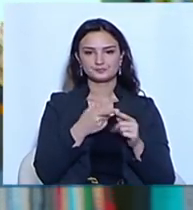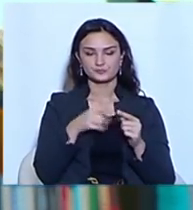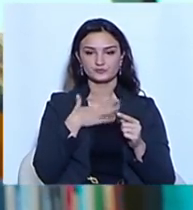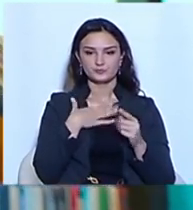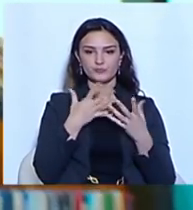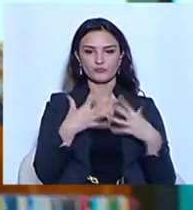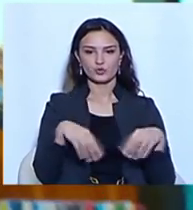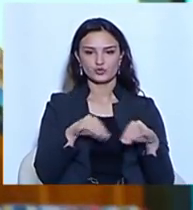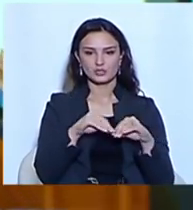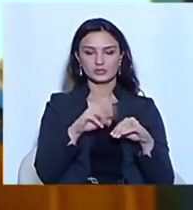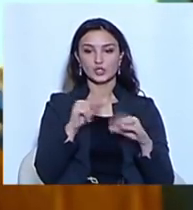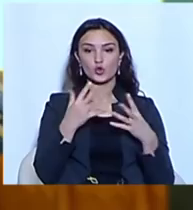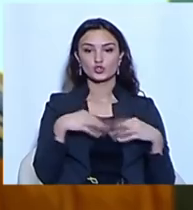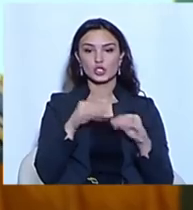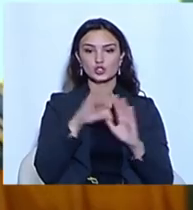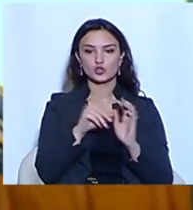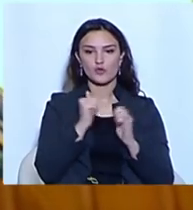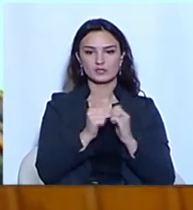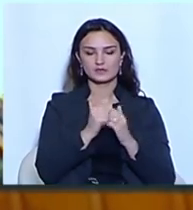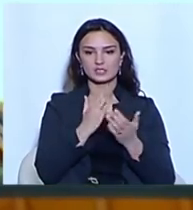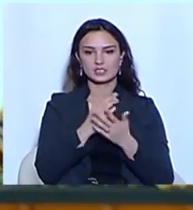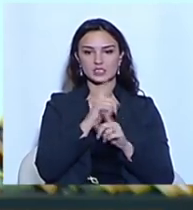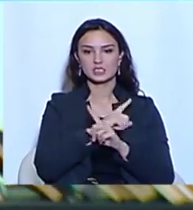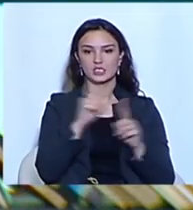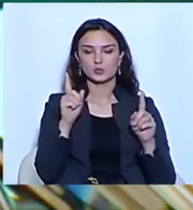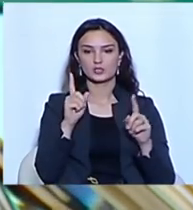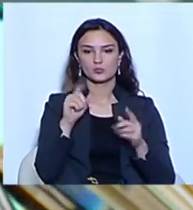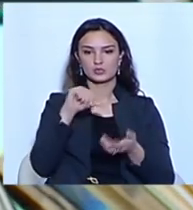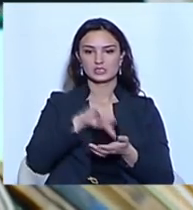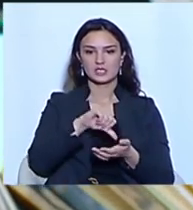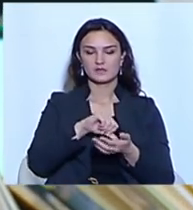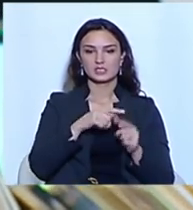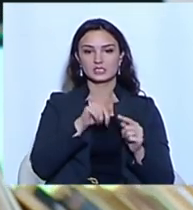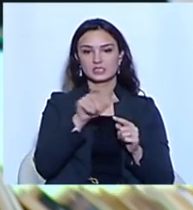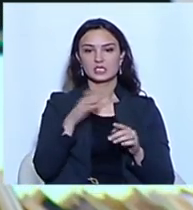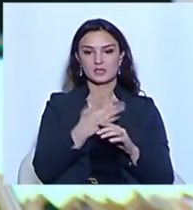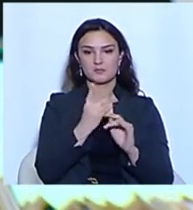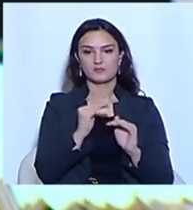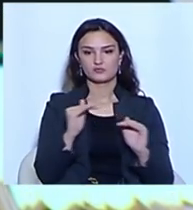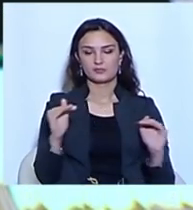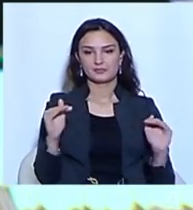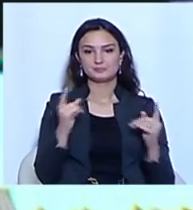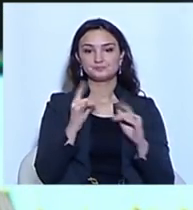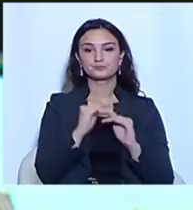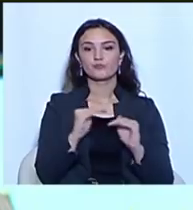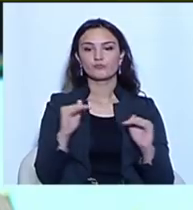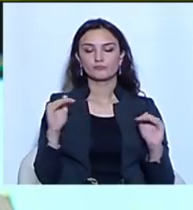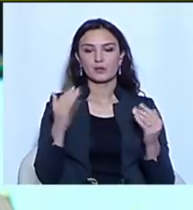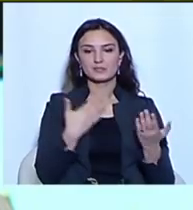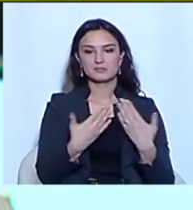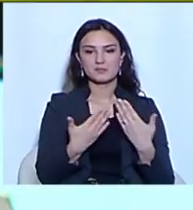ჩვენი ოჯახი. და ოჯახში ყოველთვის არის განსაკუთრებული წევრი და ესენი არიან ხოლმე ბავშვები. ბავშვების